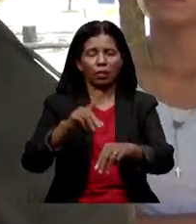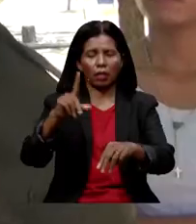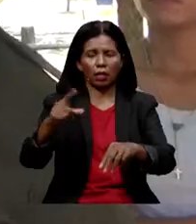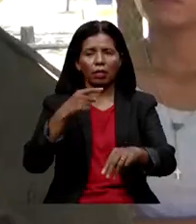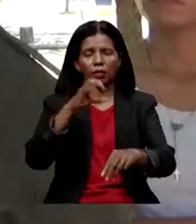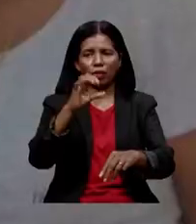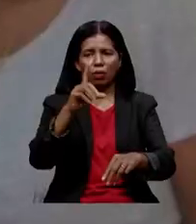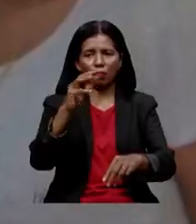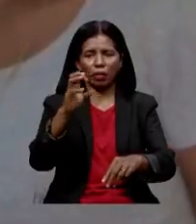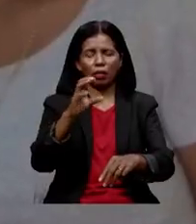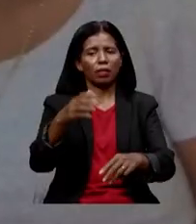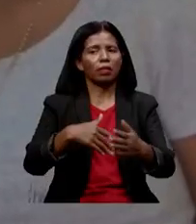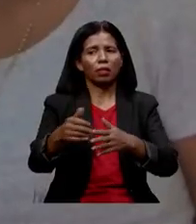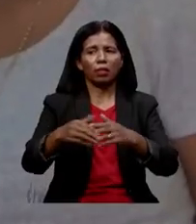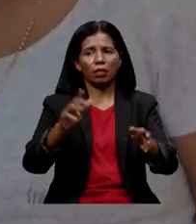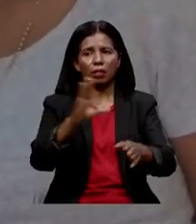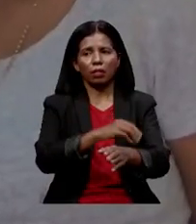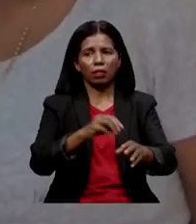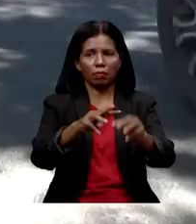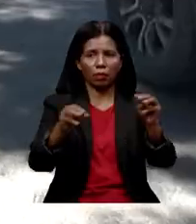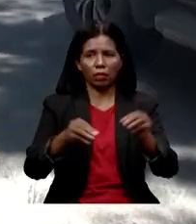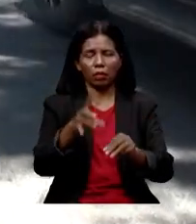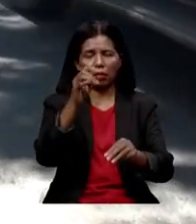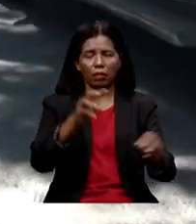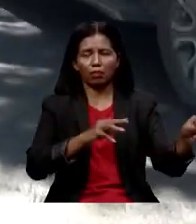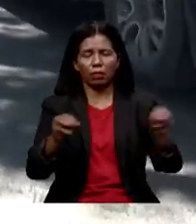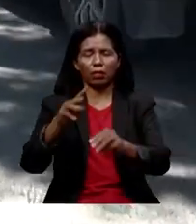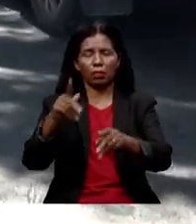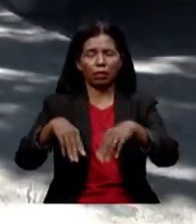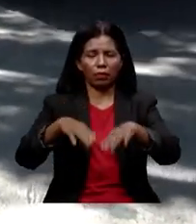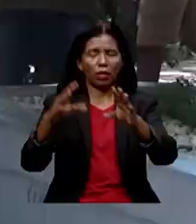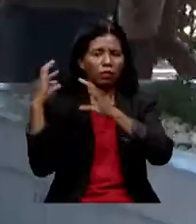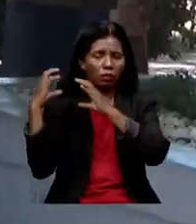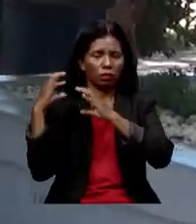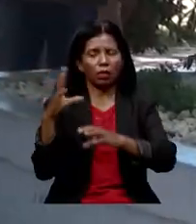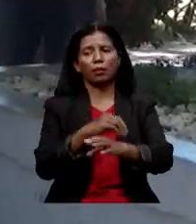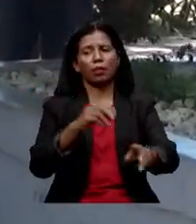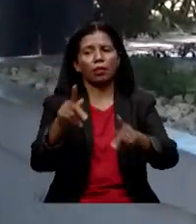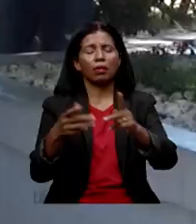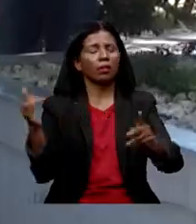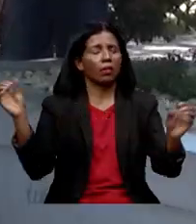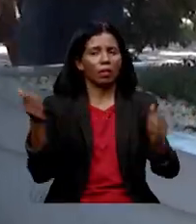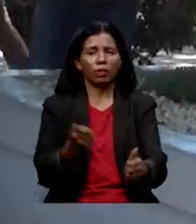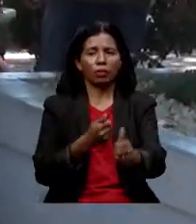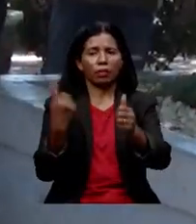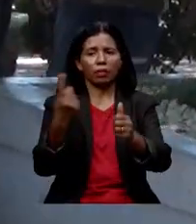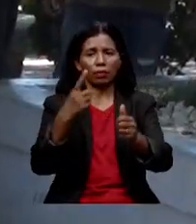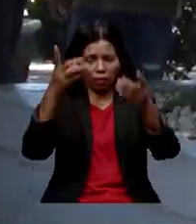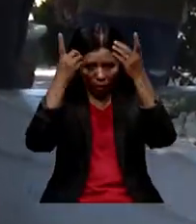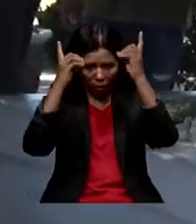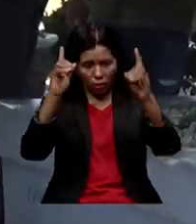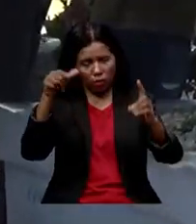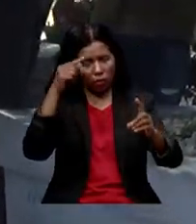Durego hateten, dala barak parte guarda sistem munisipi dili muda vendedor nu sirane, mai be vendedor sirane, la kumpri na fatin desi jang